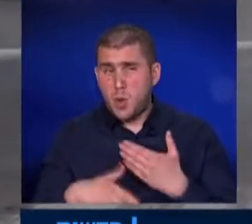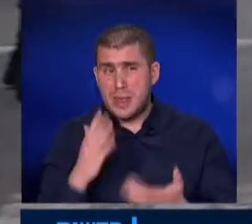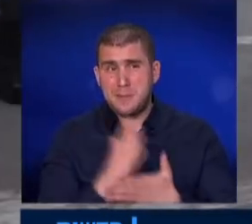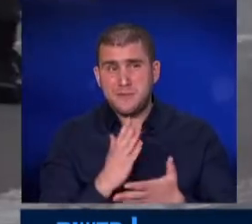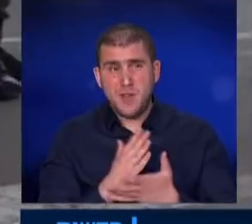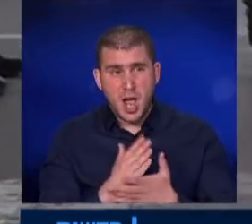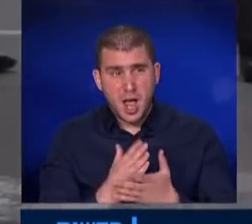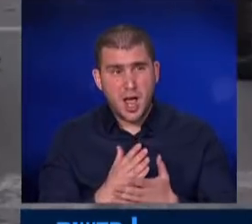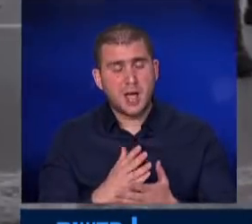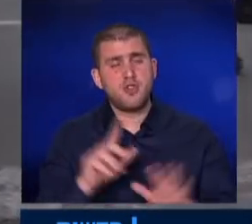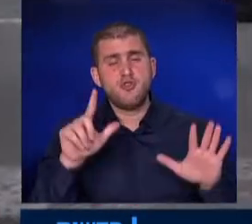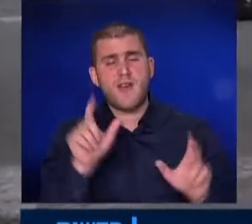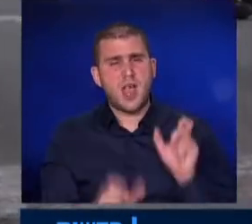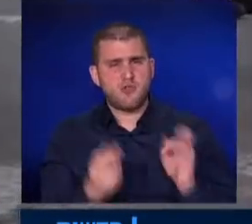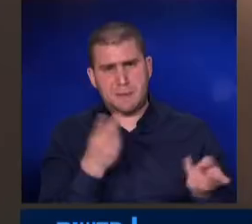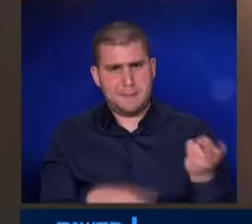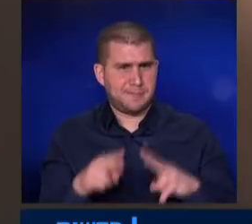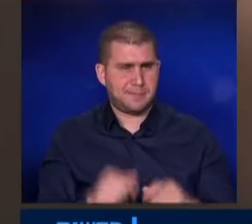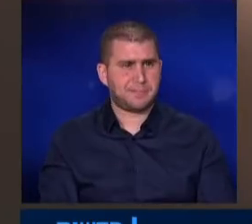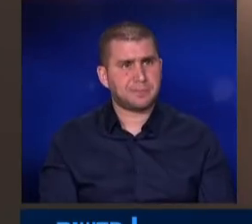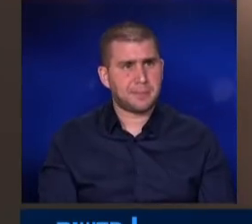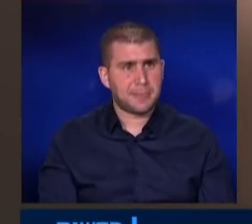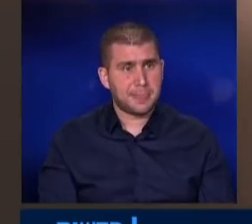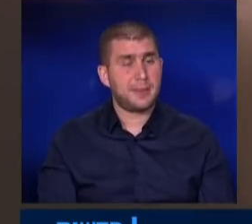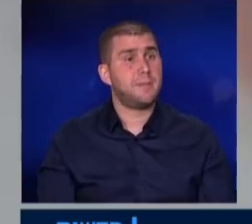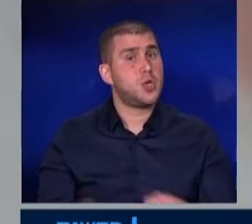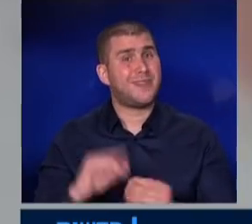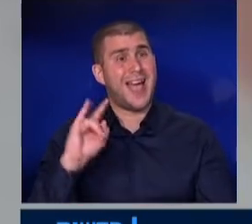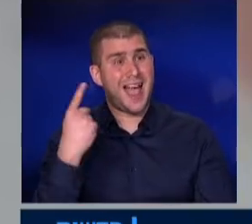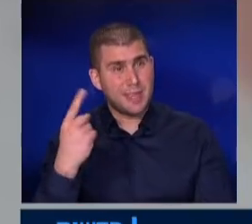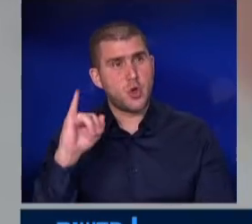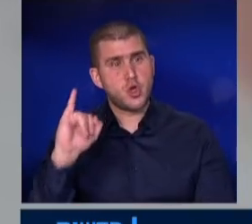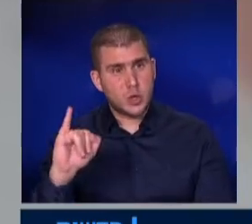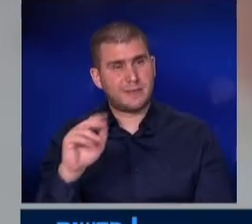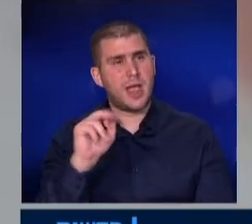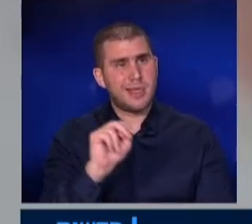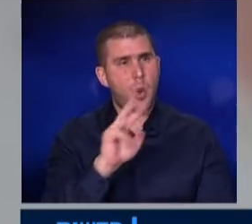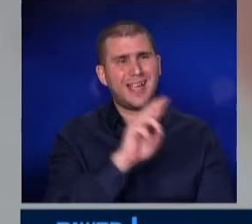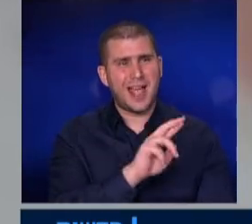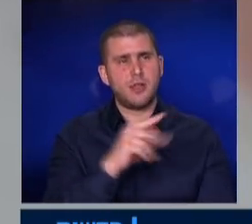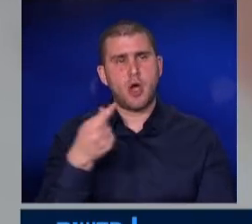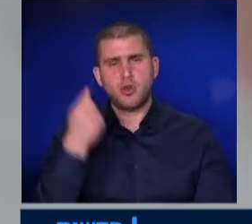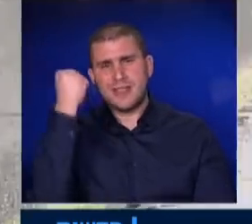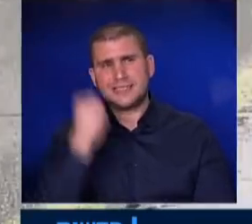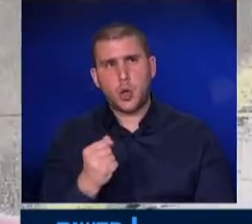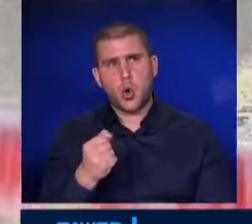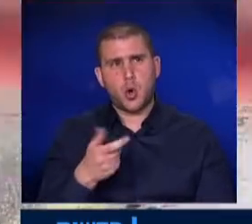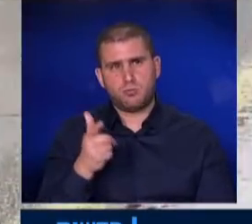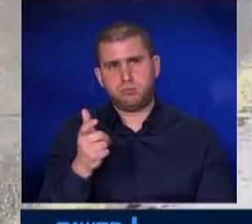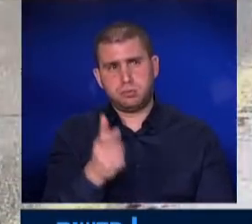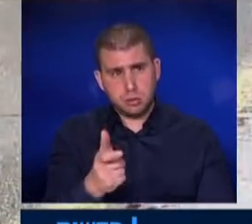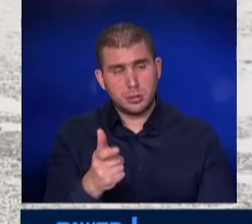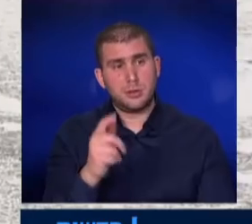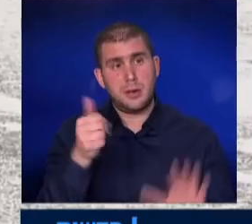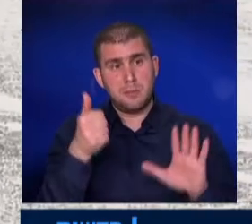האחרונים את חייהם של שבעה בני אדם. מלבד חתם, יוסף, נוואל וריאן ג'רושי נרצחו מיריות